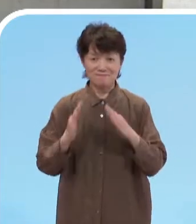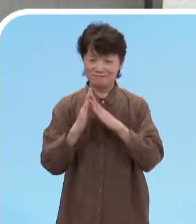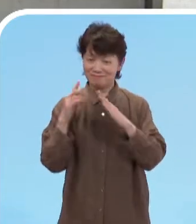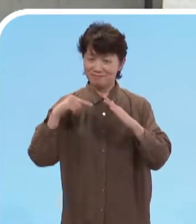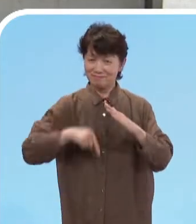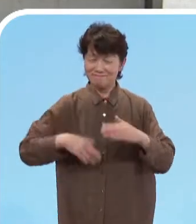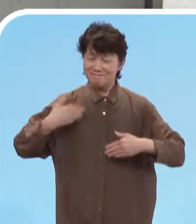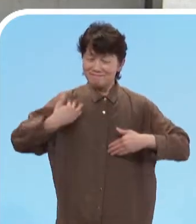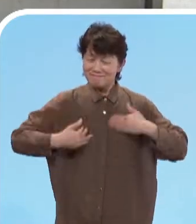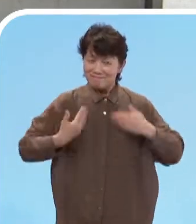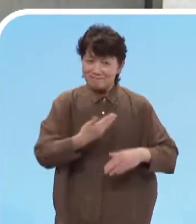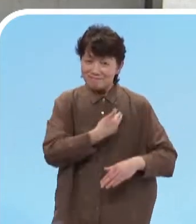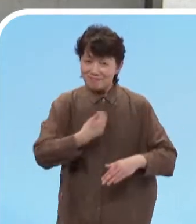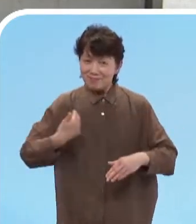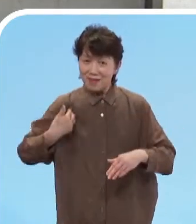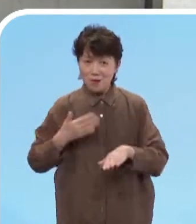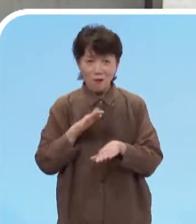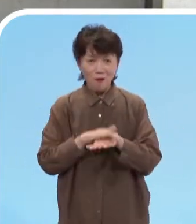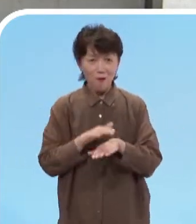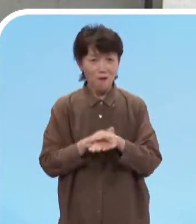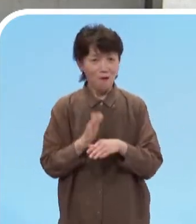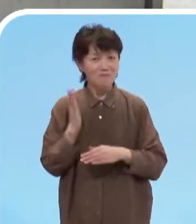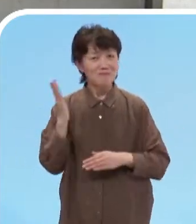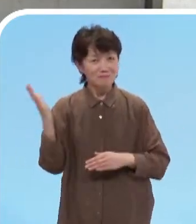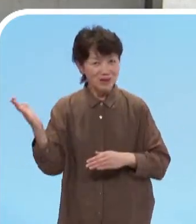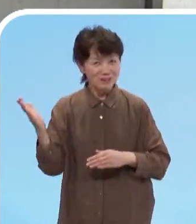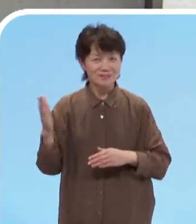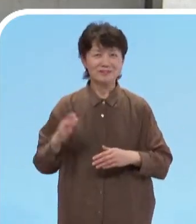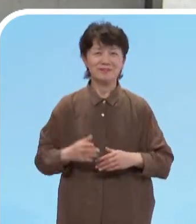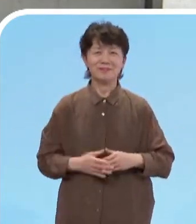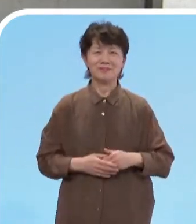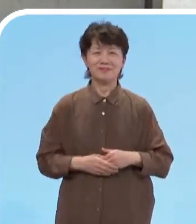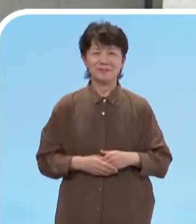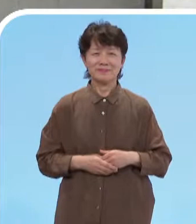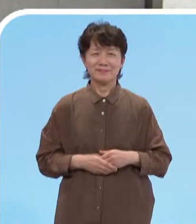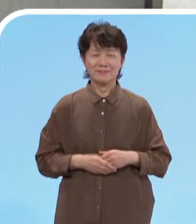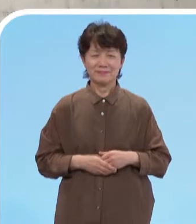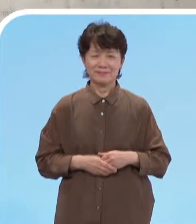室内で楽しく過ごすためのヒントを探りにやってきました。